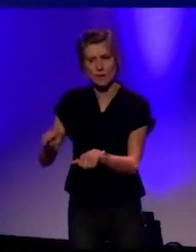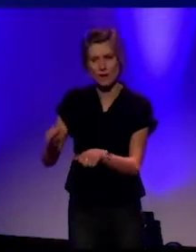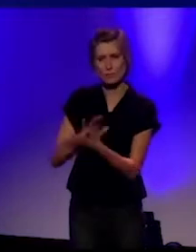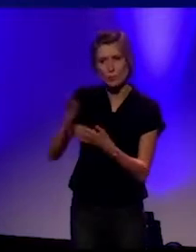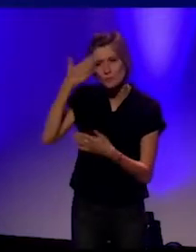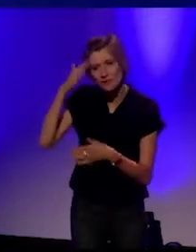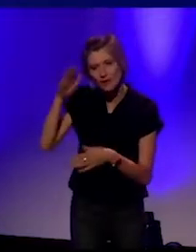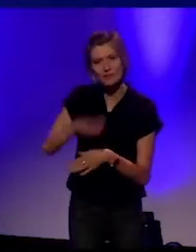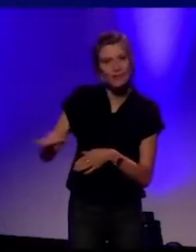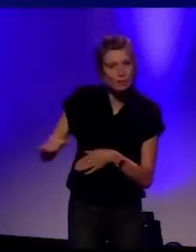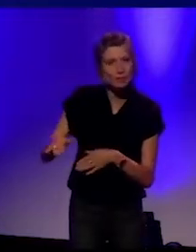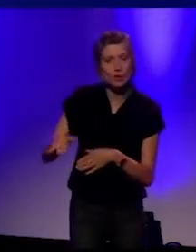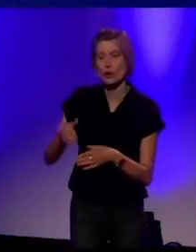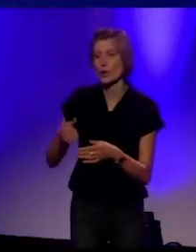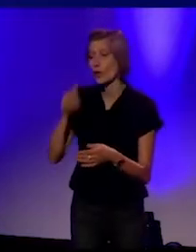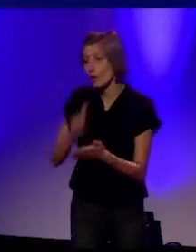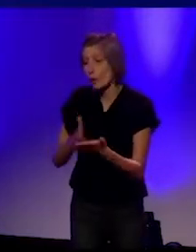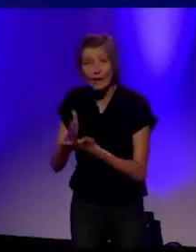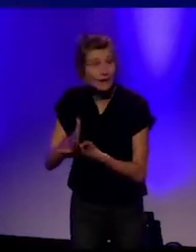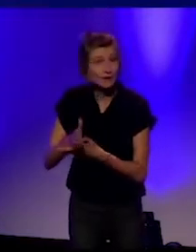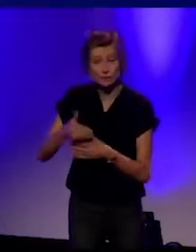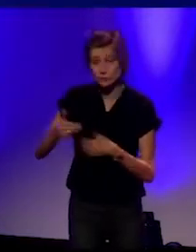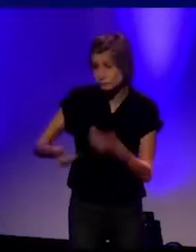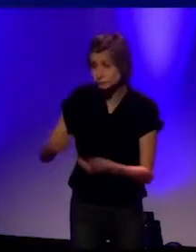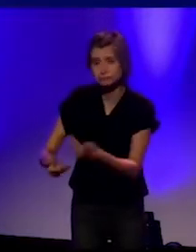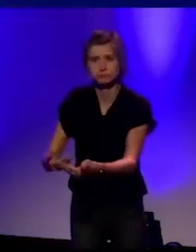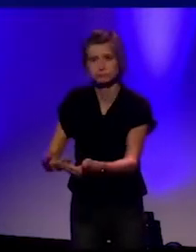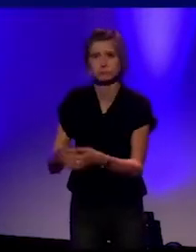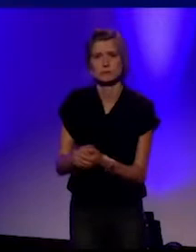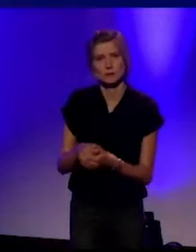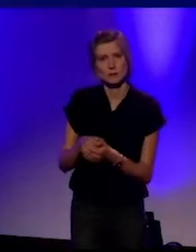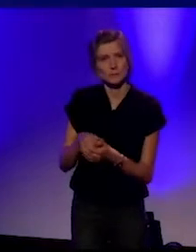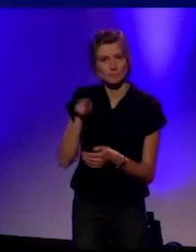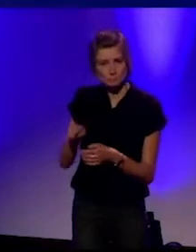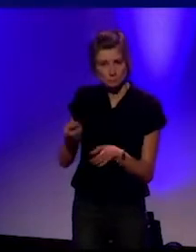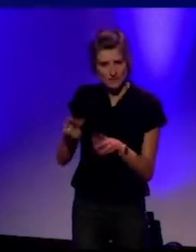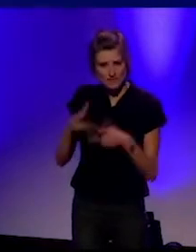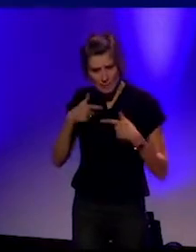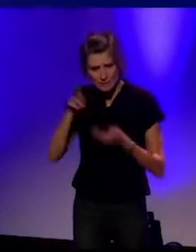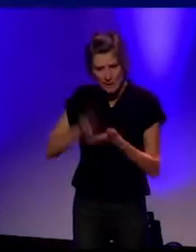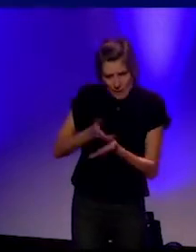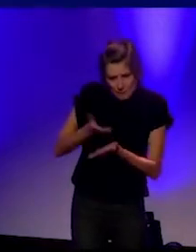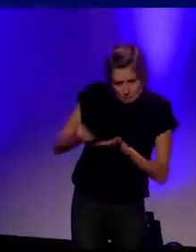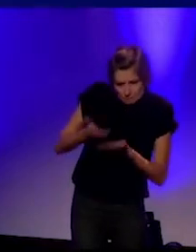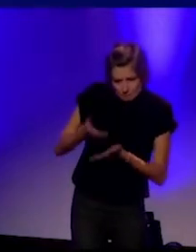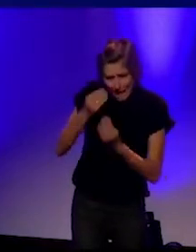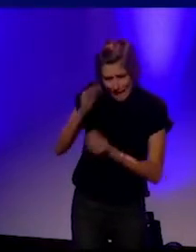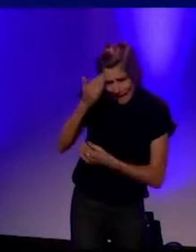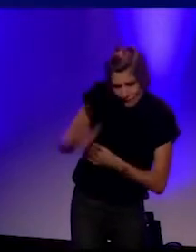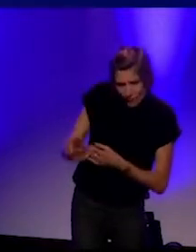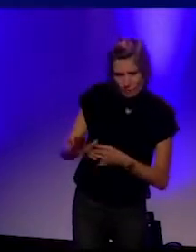rond vrouwenrechten, om wellicht op een onwaarschijnlijk diepe manier kennis te leren maken met die samenleving. Denk aan studenten geschiedenis